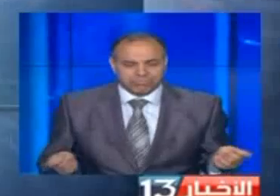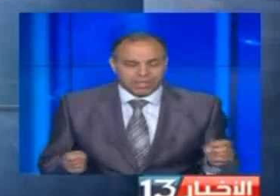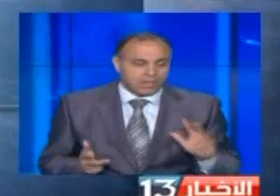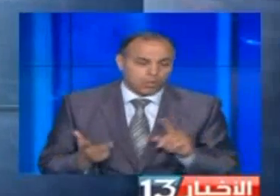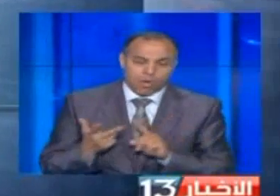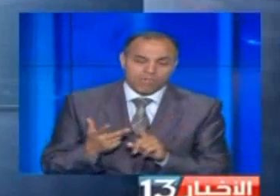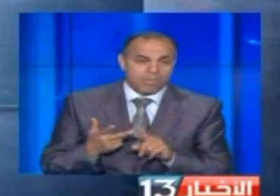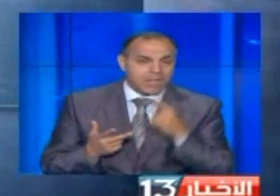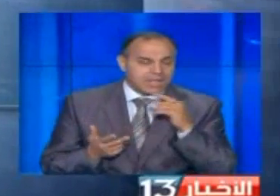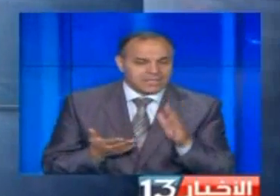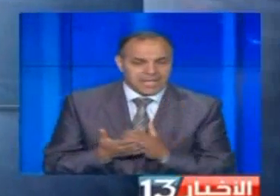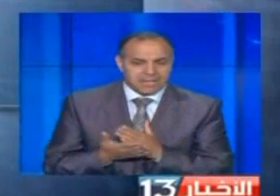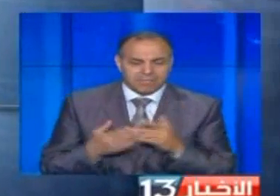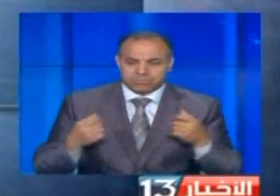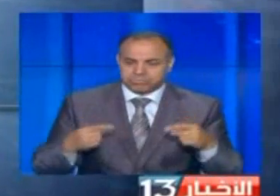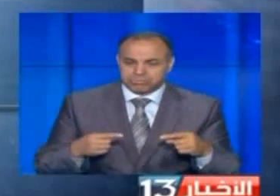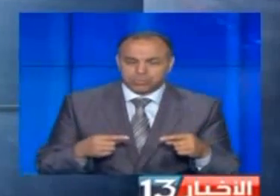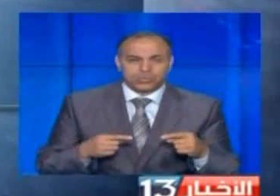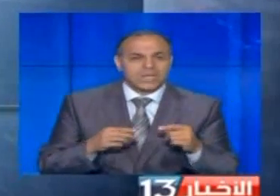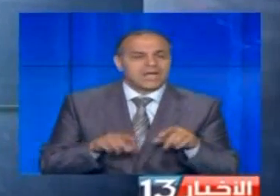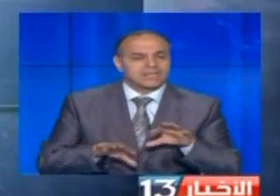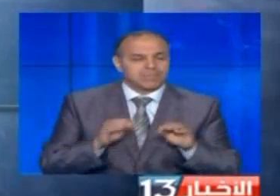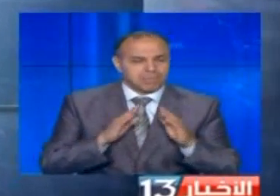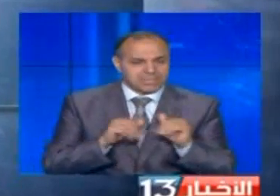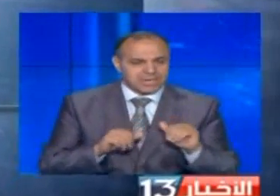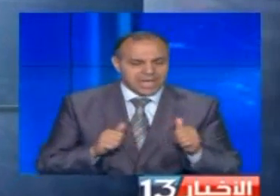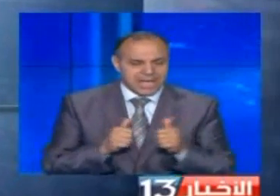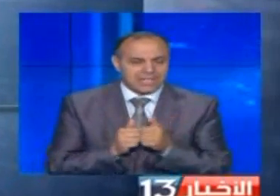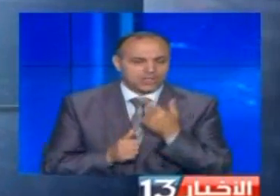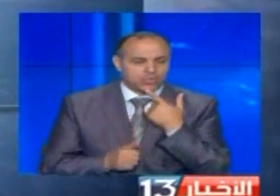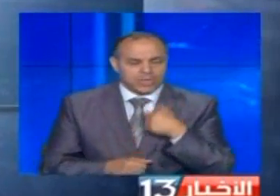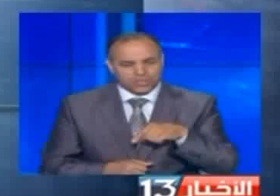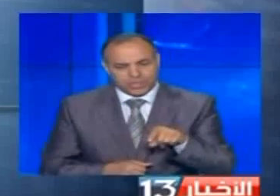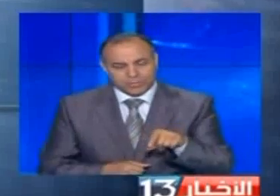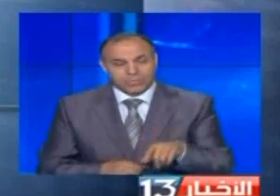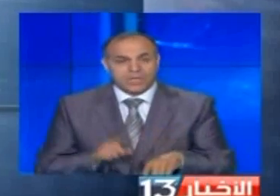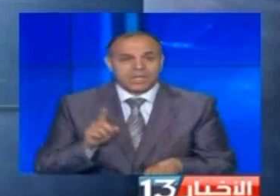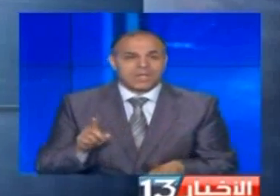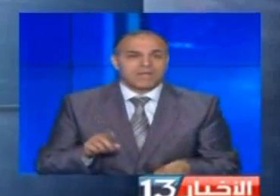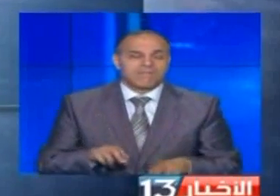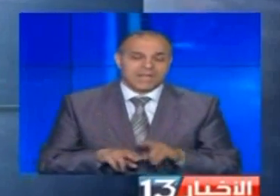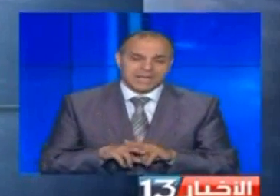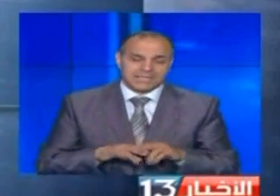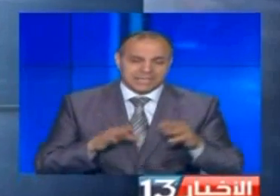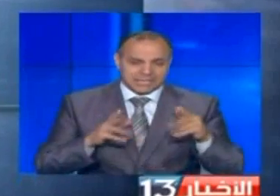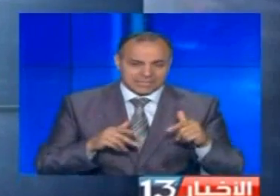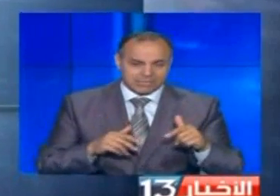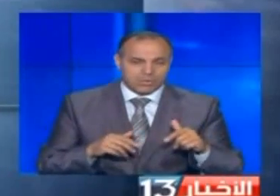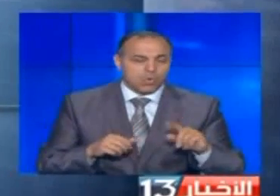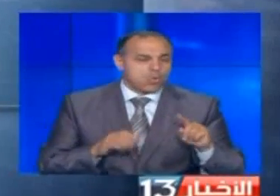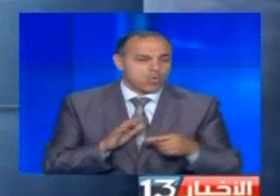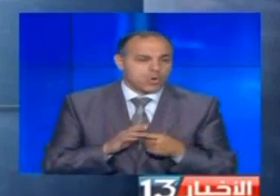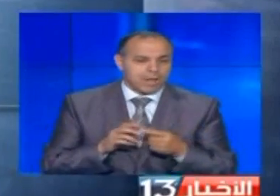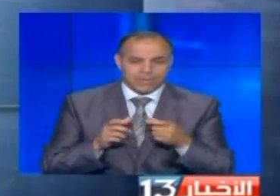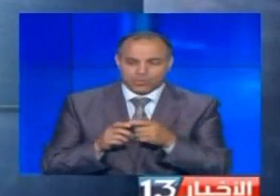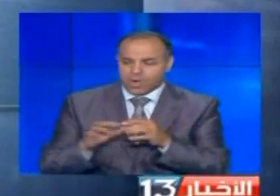الثالثة استعدادا لملاقاة نظيره المصري في 11 من جوان القادم بأولمبي رادس لحساب الجولة الأولى